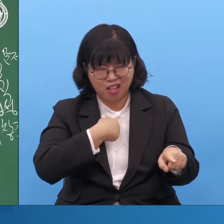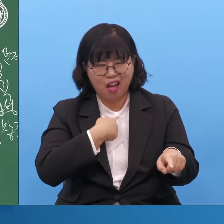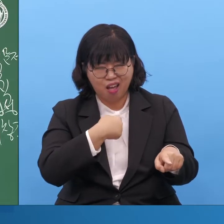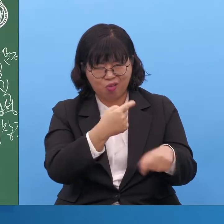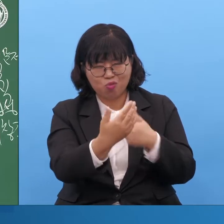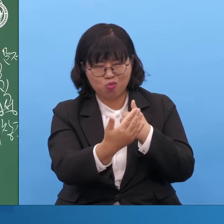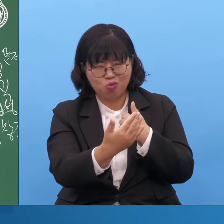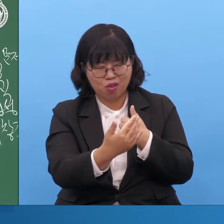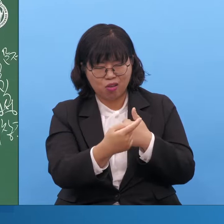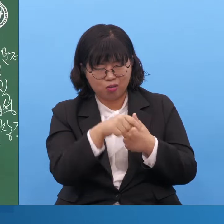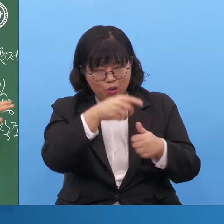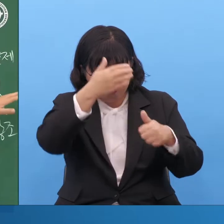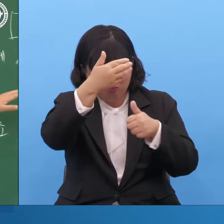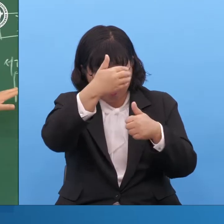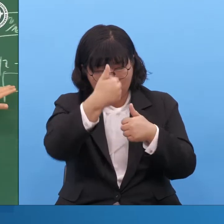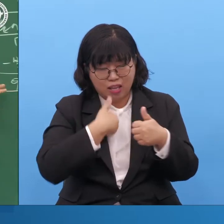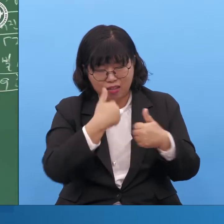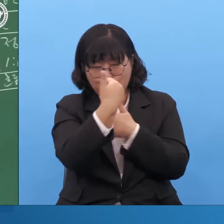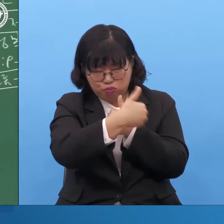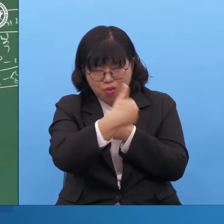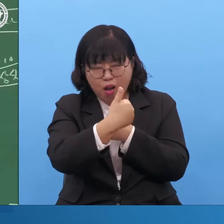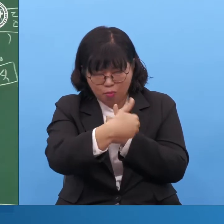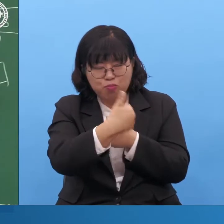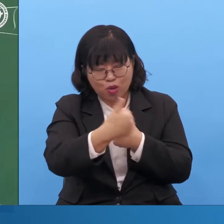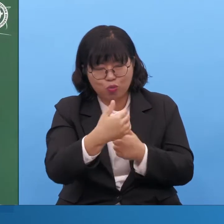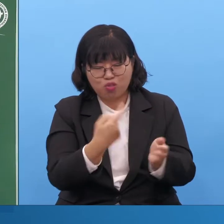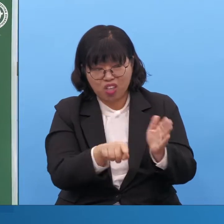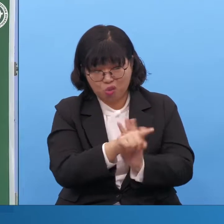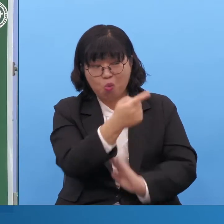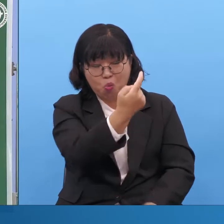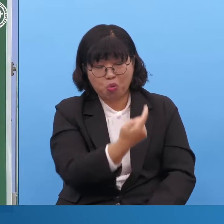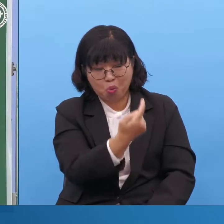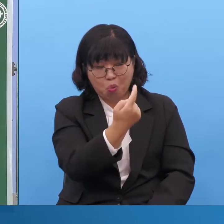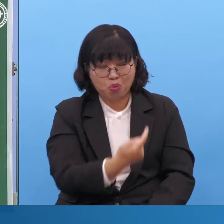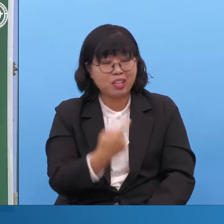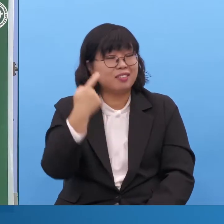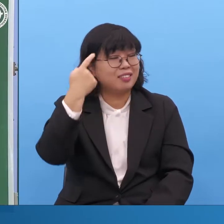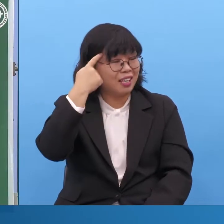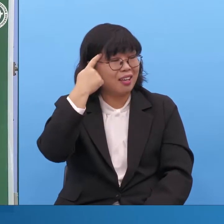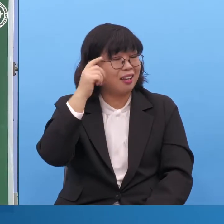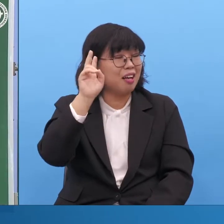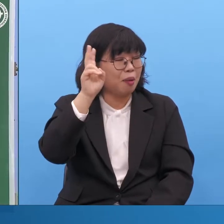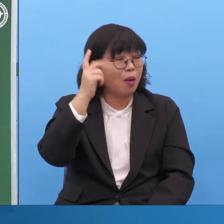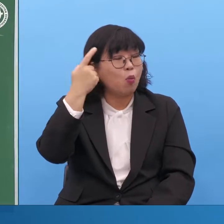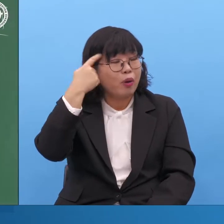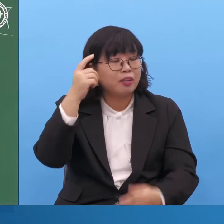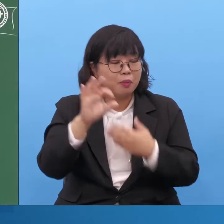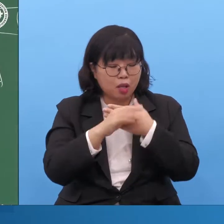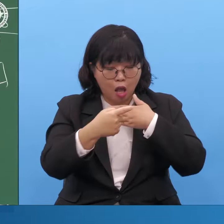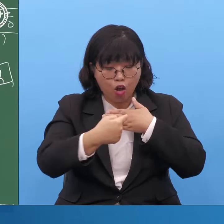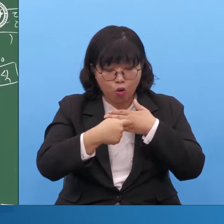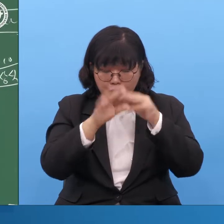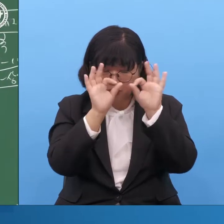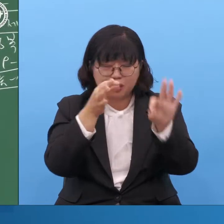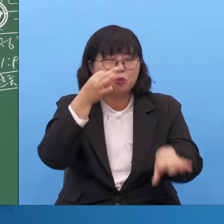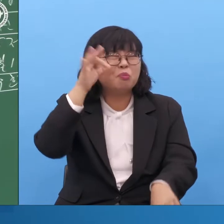their thinking. 이것보다 훨씬 위에 걸어야 돼요. And so it has to be something that completely surpasses